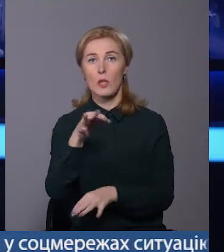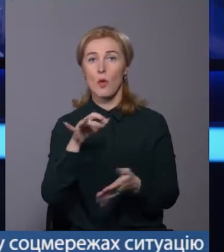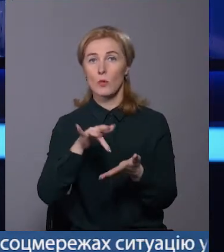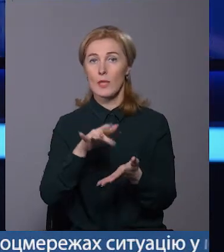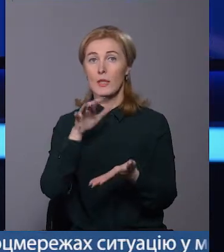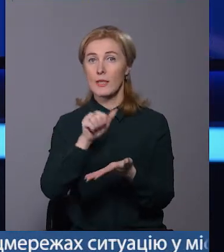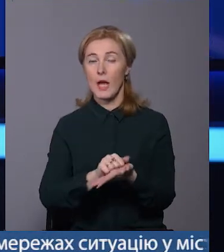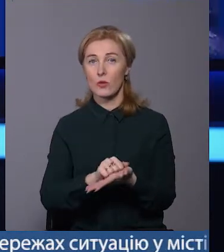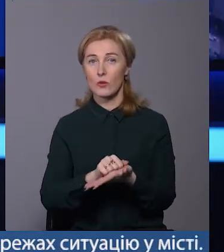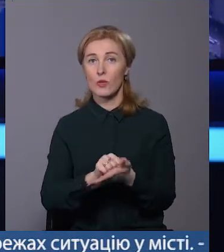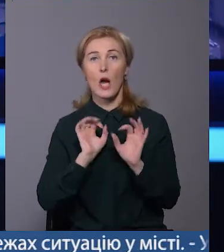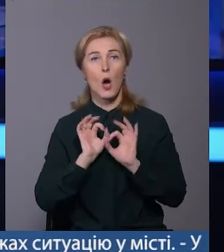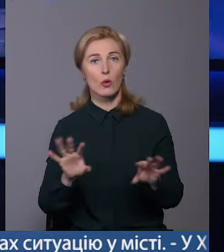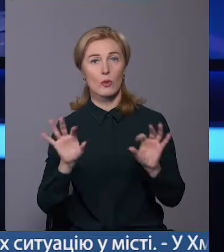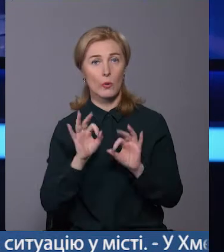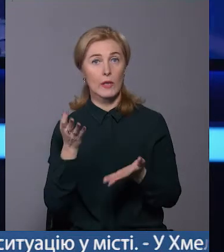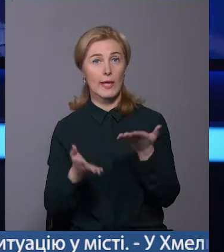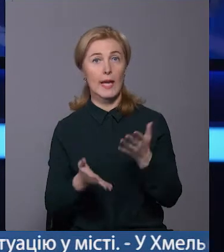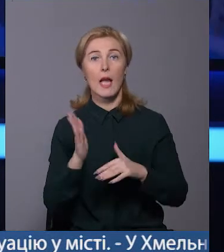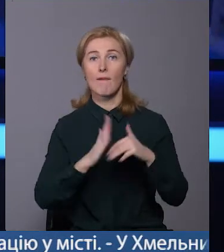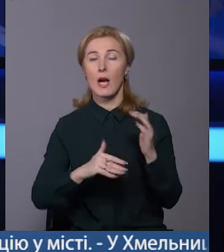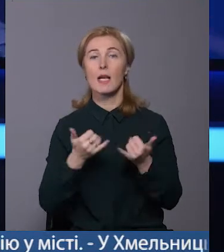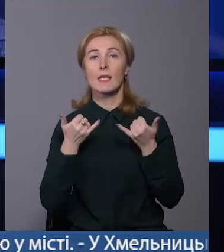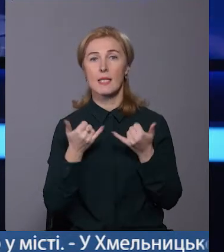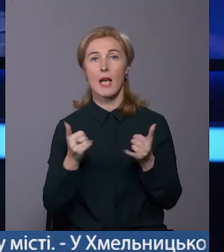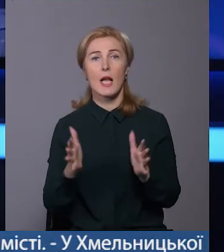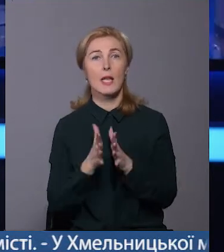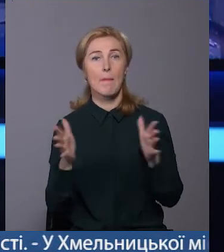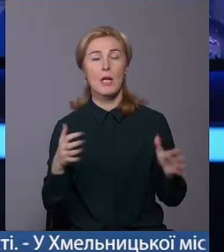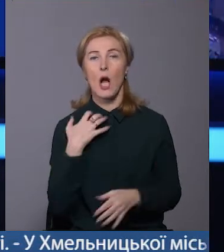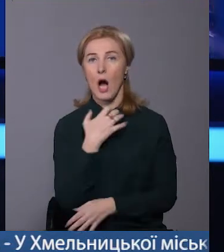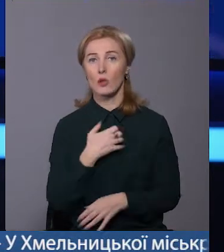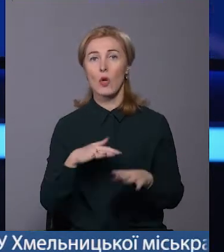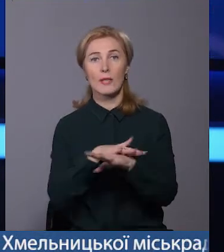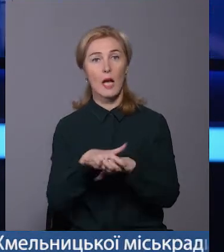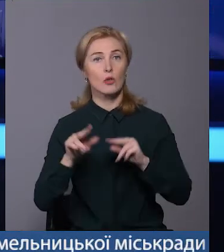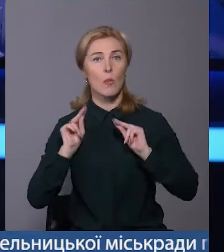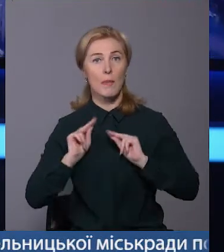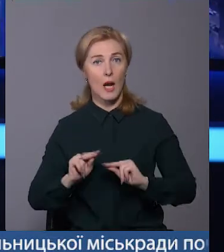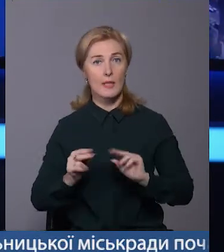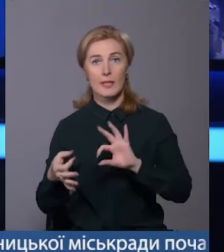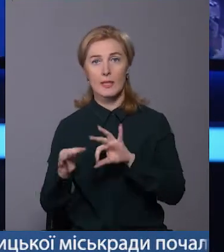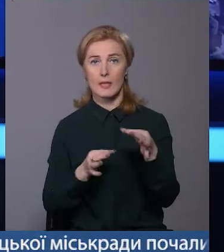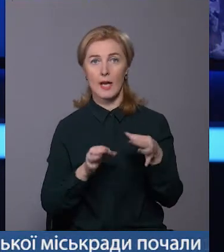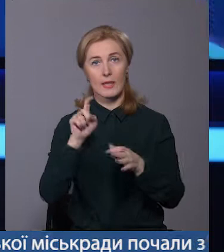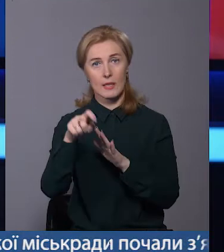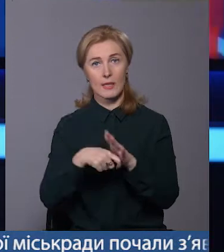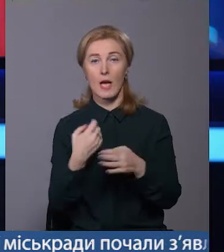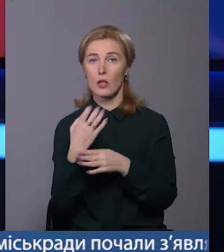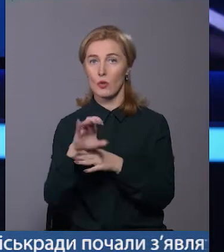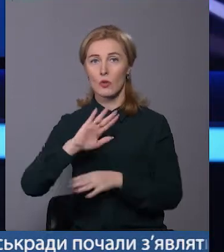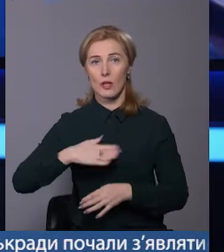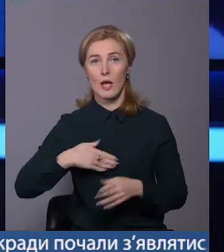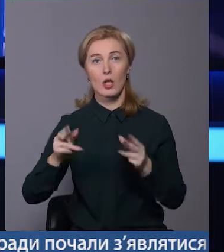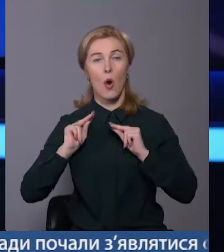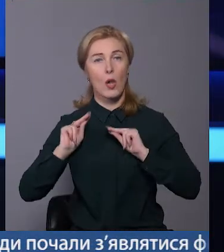центрі зайнятості і розповіли, які вакансії зараз найбільш актуальні на ринку праці. Деталі дізнаєтесь із сюжету